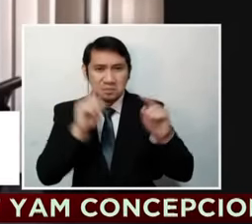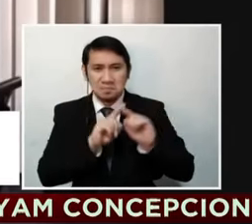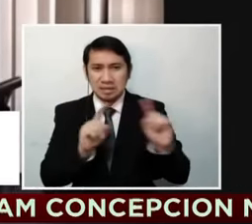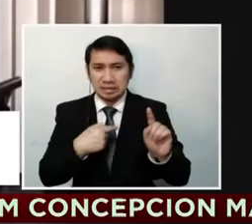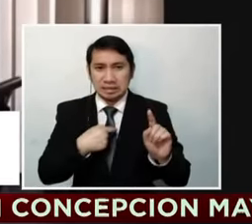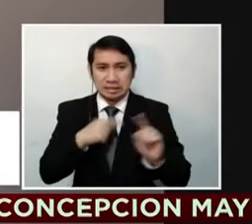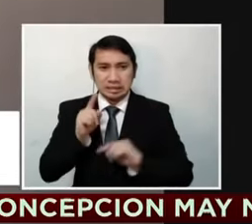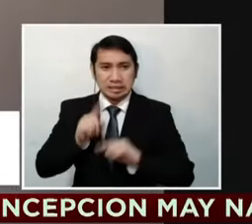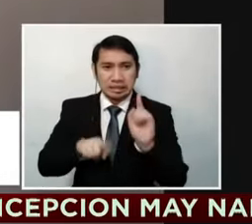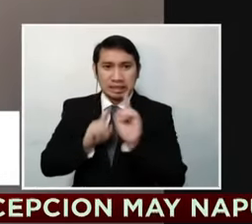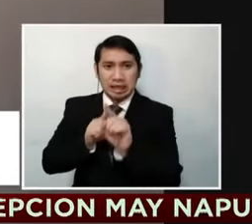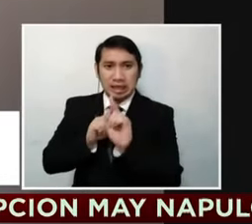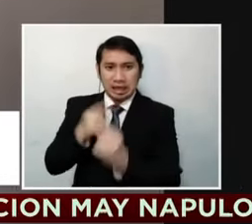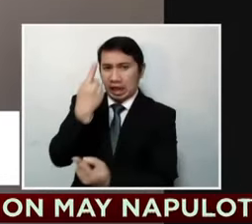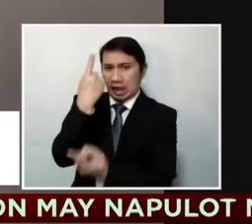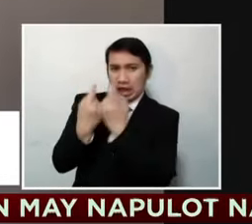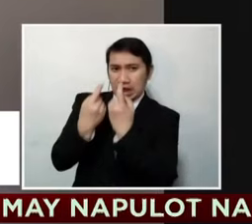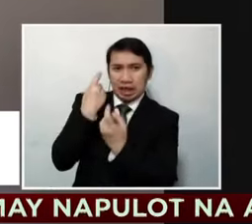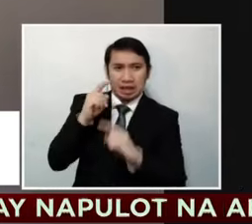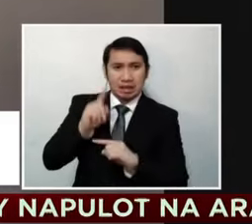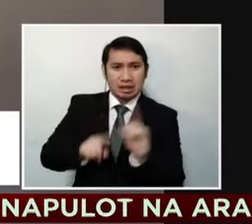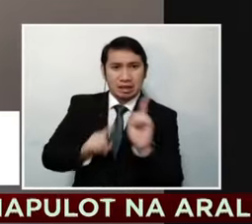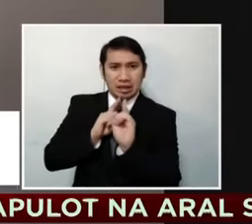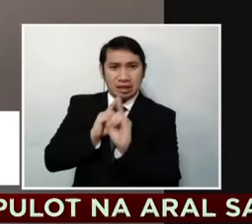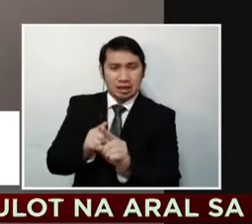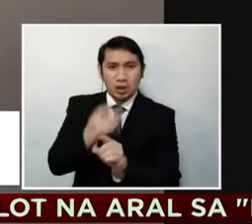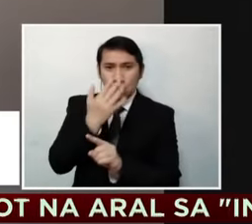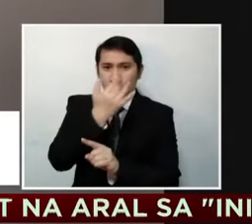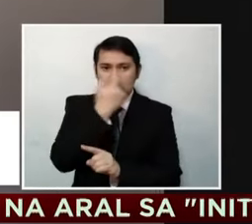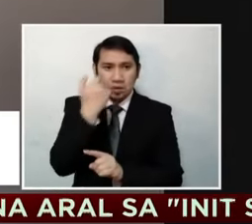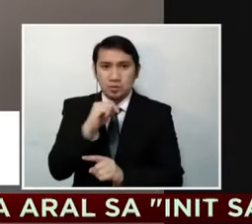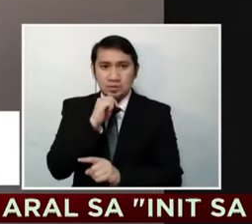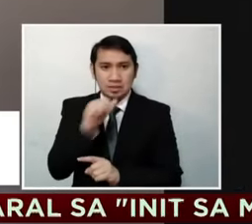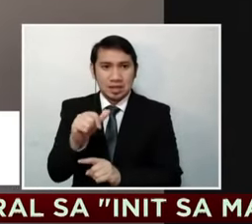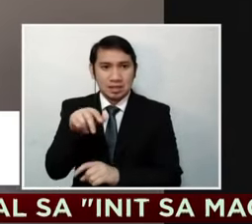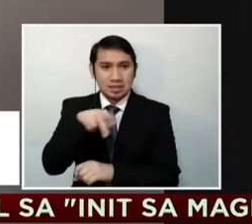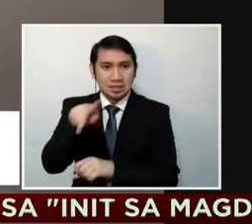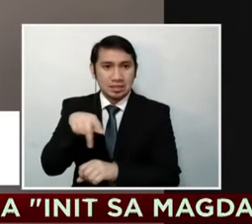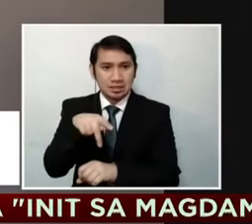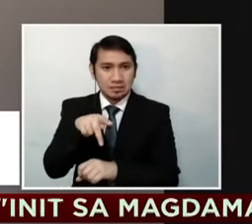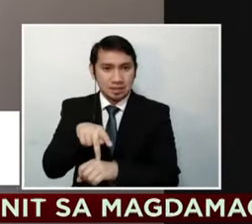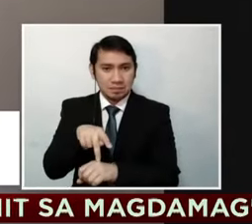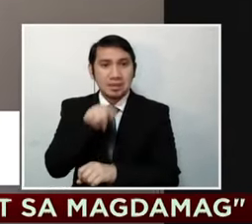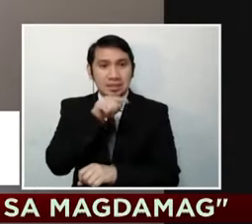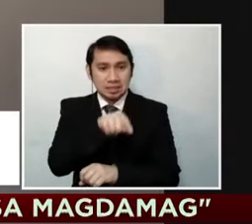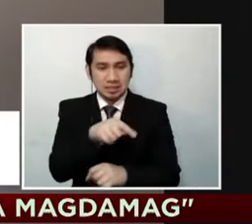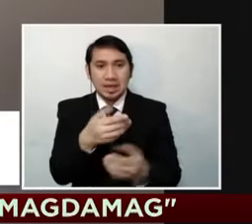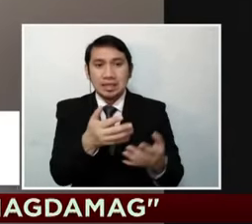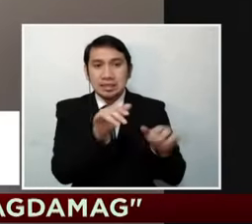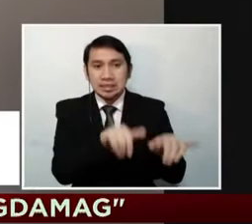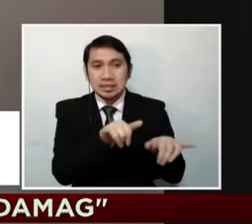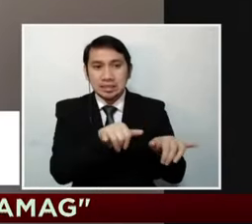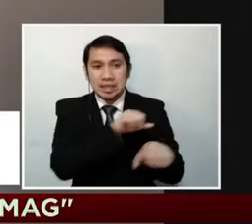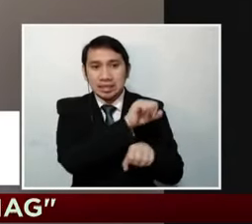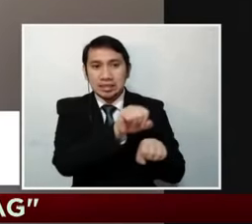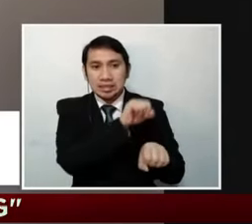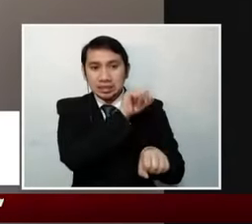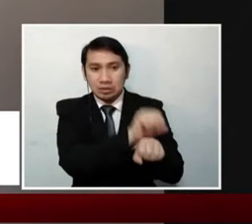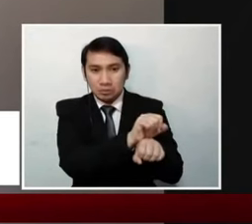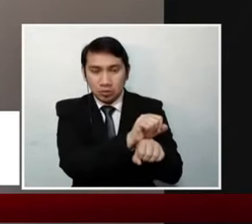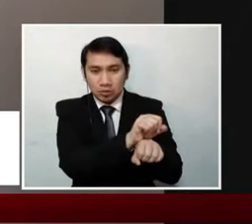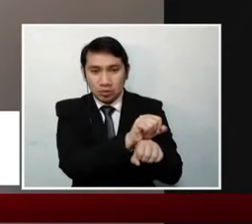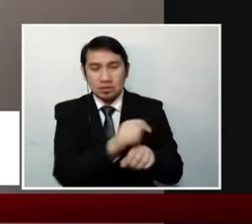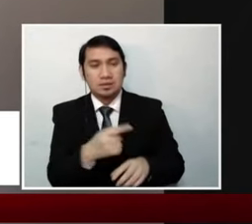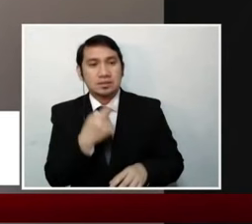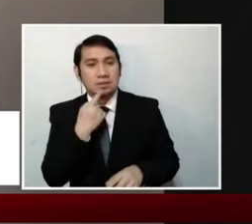ng mga senador dahil wala siya sa jurisdiction ng bansa. Nasa Singapore si Huang at ayon sa mga senador, kailangan